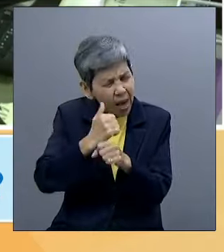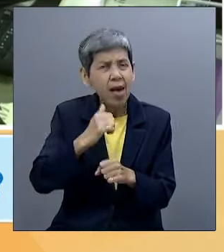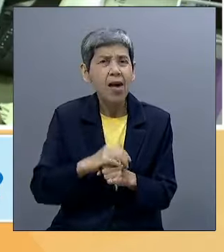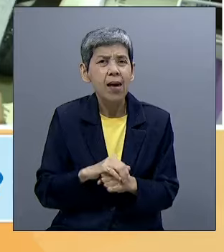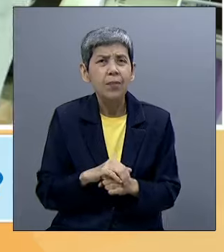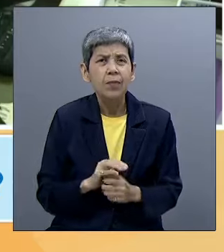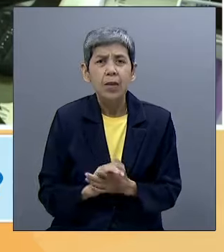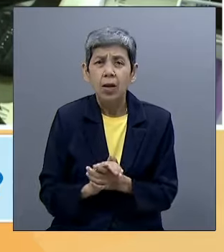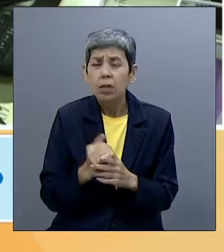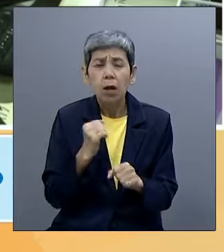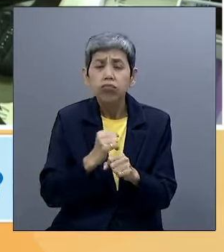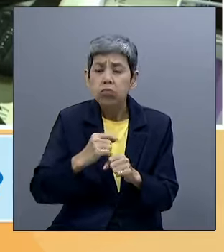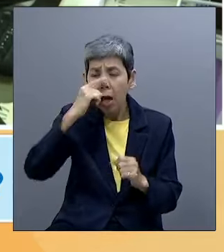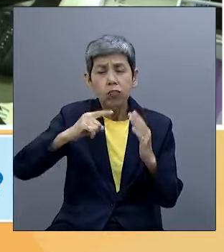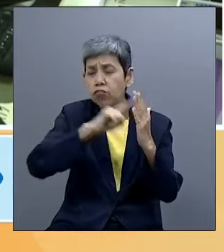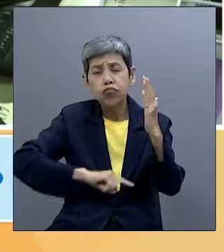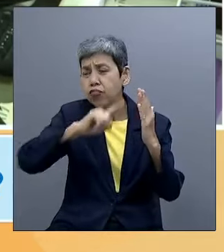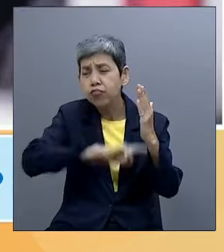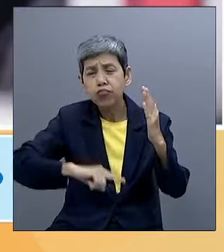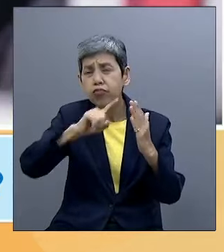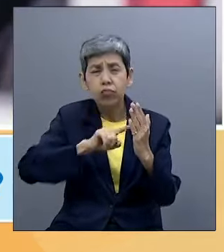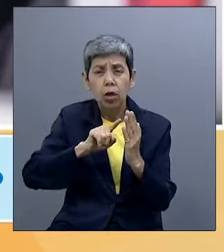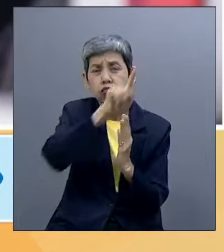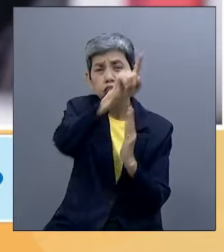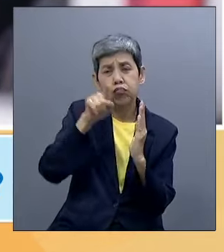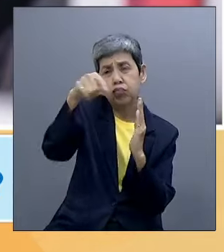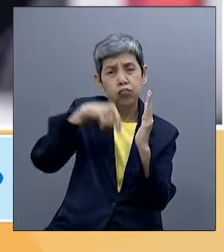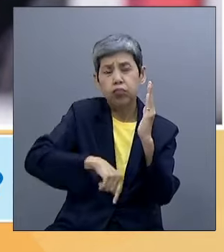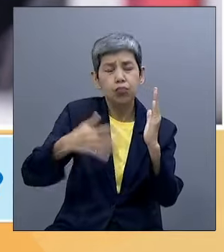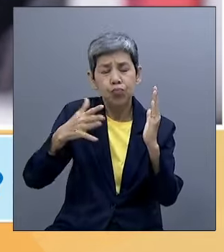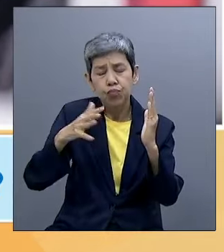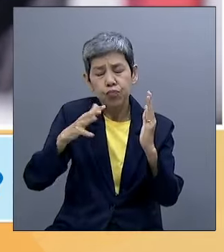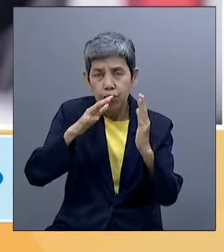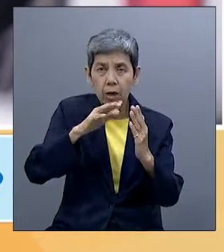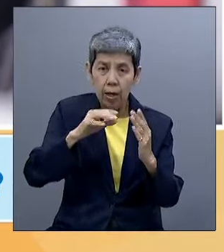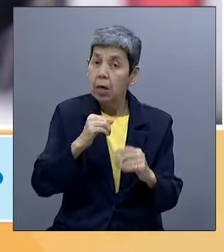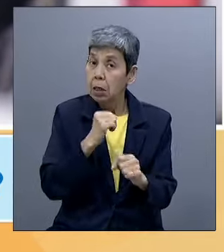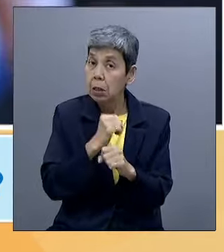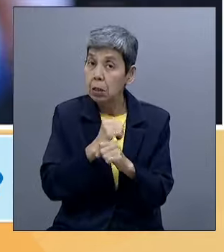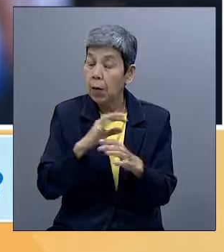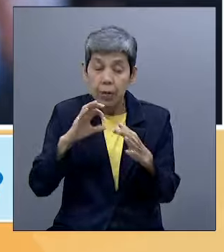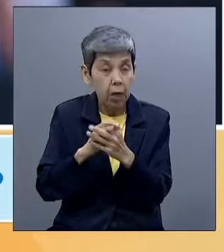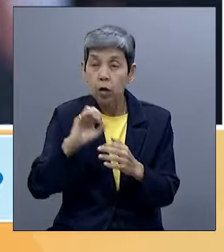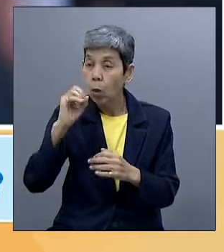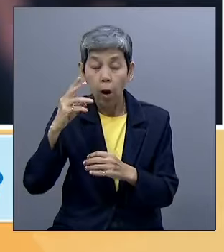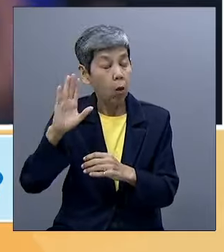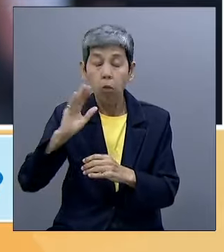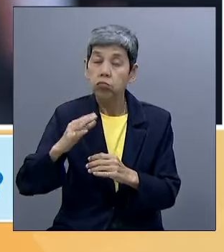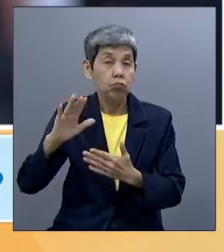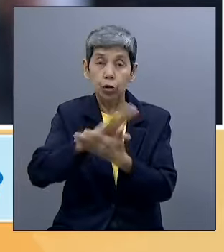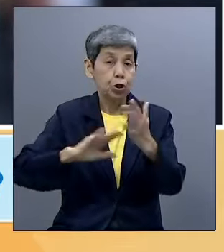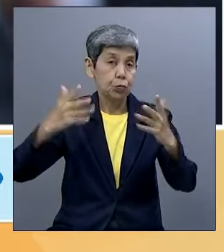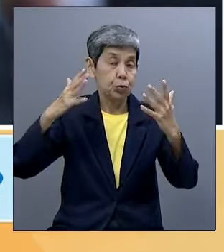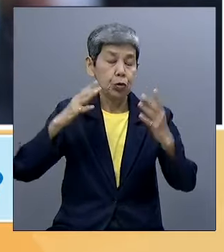ได ้และข้อมูลเนี่ยวิ่งอยู่ในประเทศไทยเท่านั้นไม่มีการออกประเทศเลยนะครับแล้วก็ไม่มีใช้ไลเซนส์ซอฟต์แวร์ของต่างประเทศเลยนะครับ ครับ